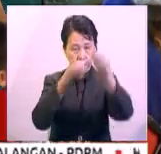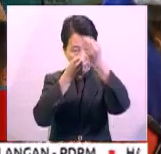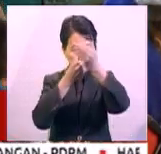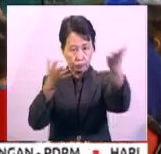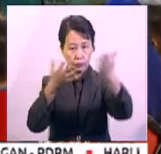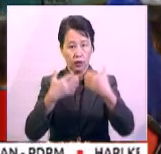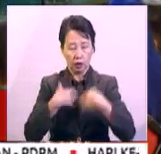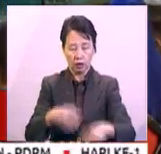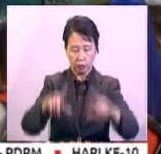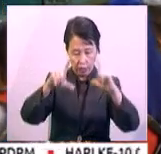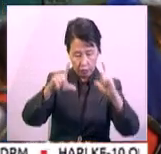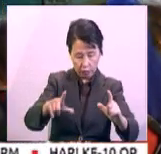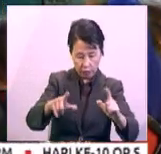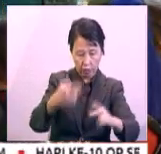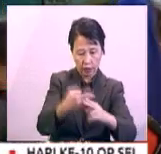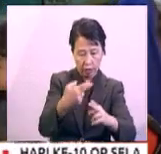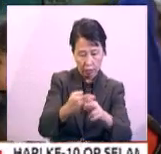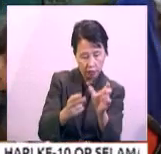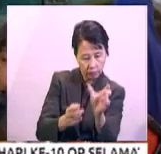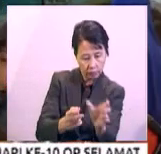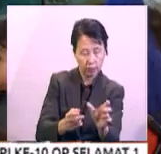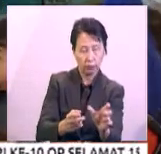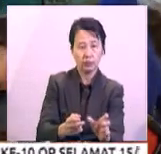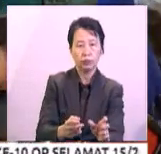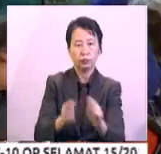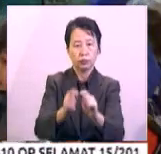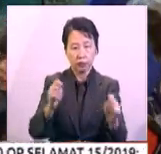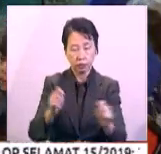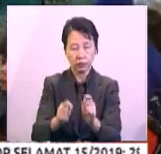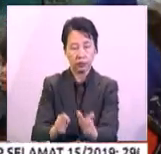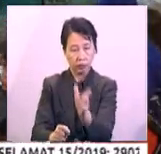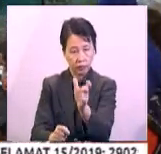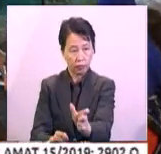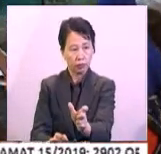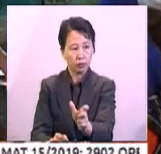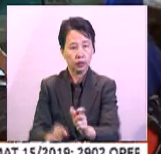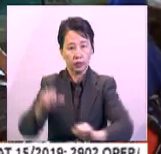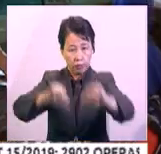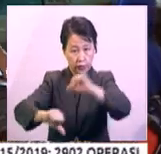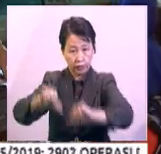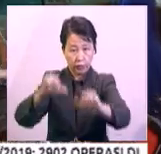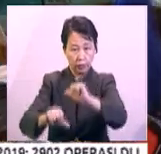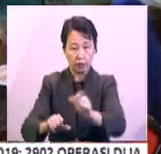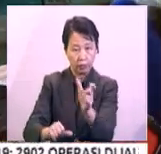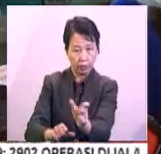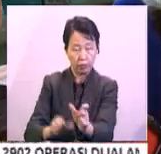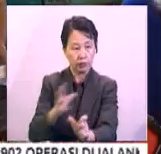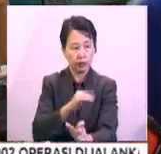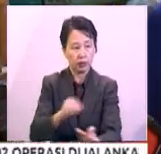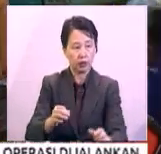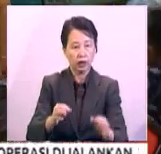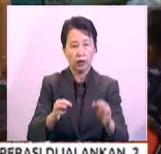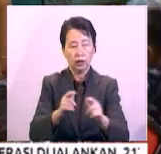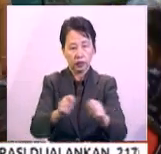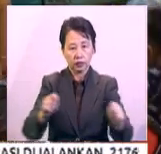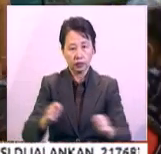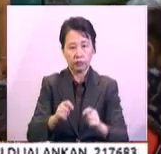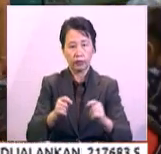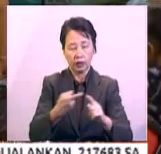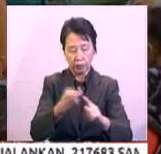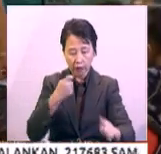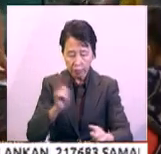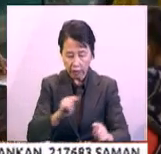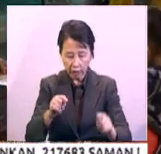ada diletakkan nama, nama secara tempatan, nama saintifik dan juga dia punya tempat-tempat tinggal dia, asal di mana